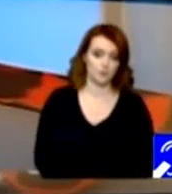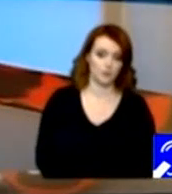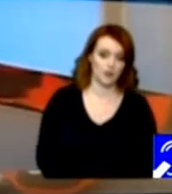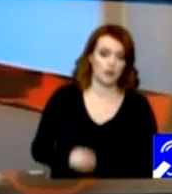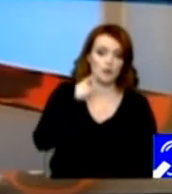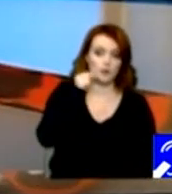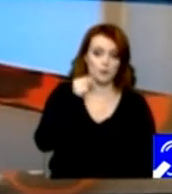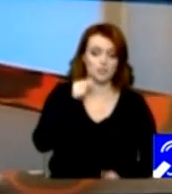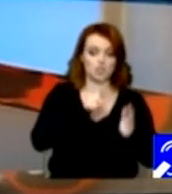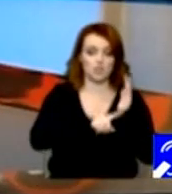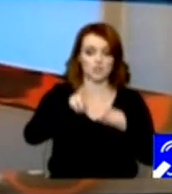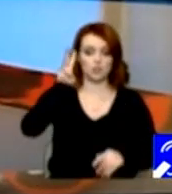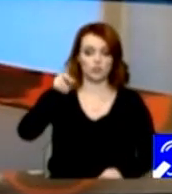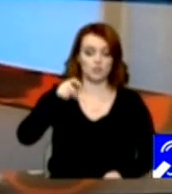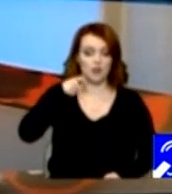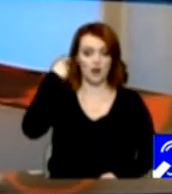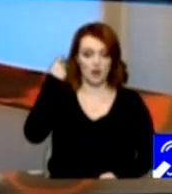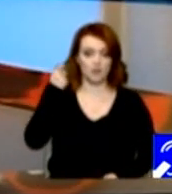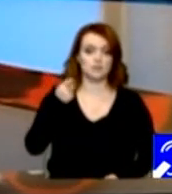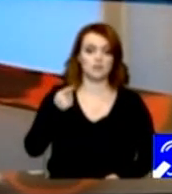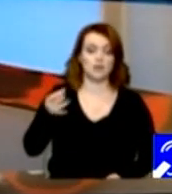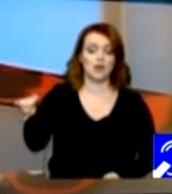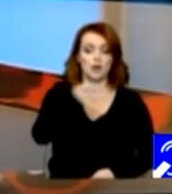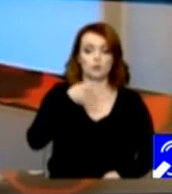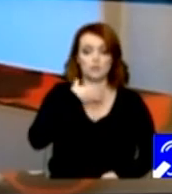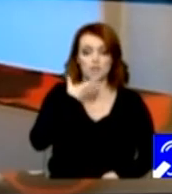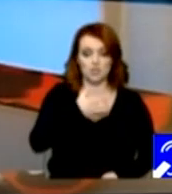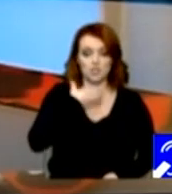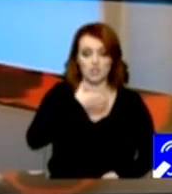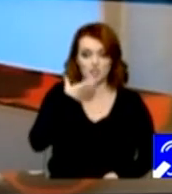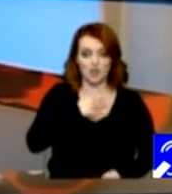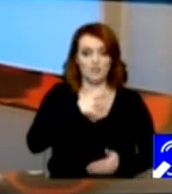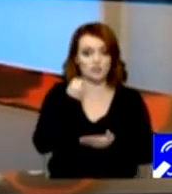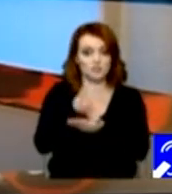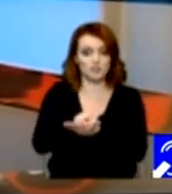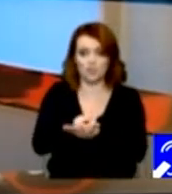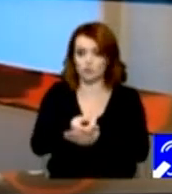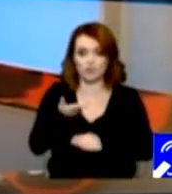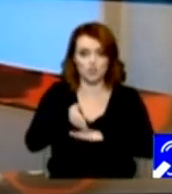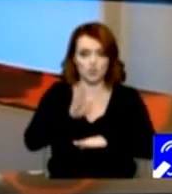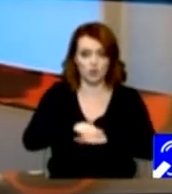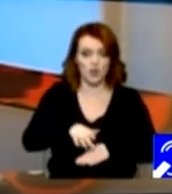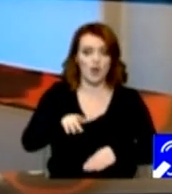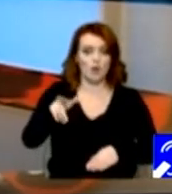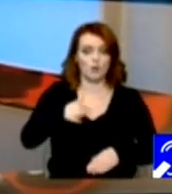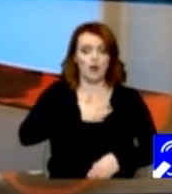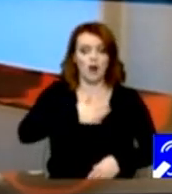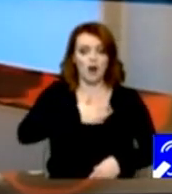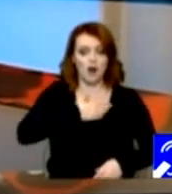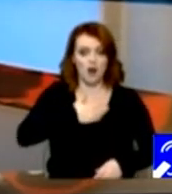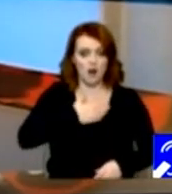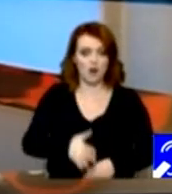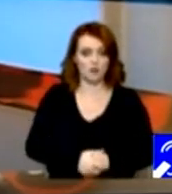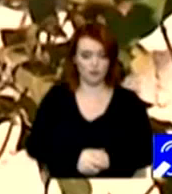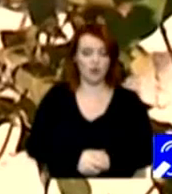un bărbat de 62 de ani din satul sirianca raionul strășeni a fost internată în stare gravă la spital după ce sa intoxicat cu